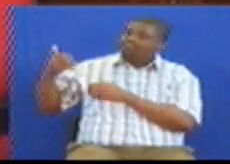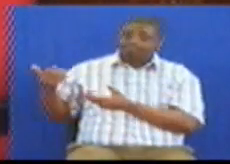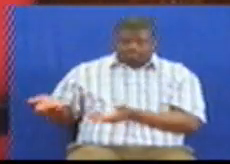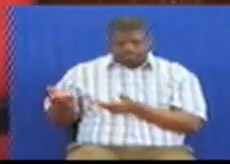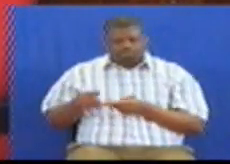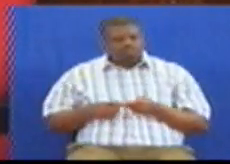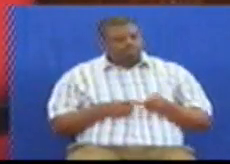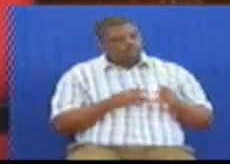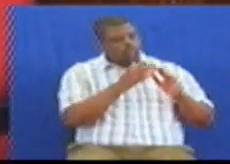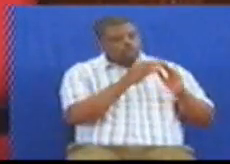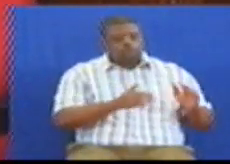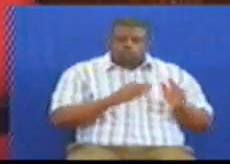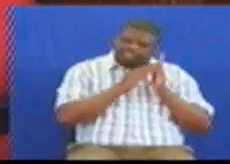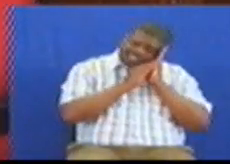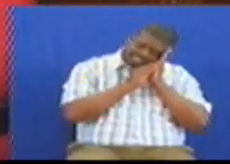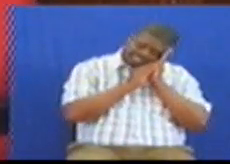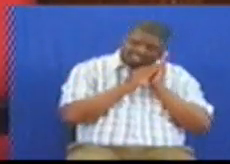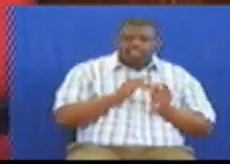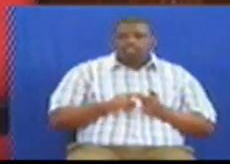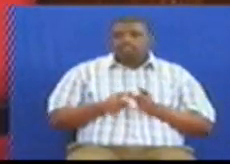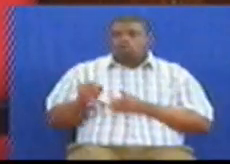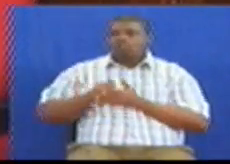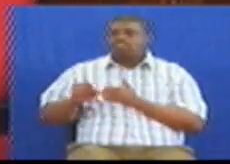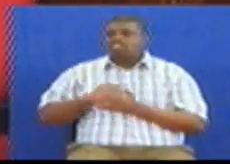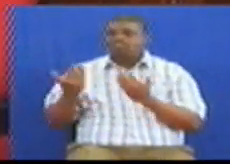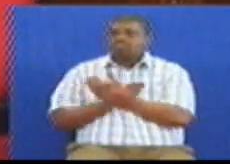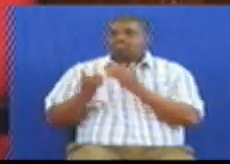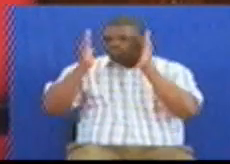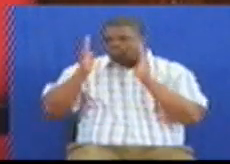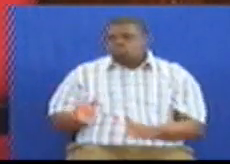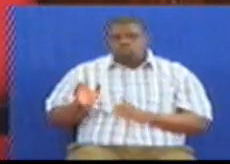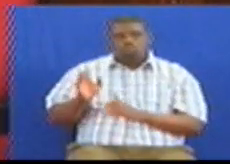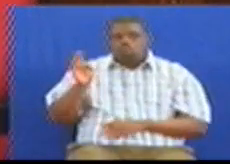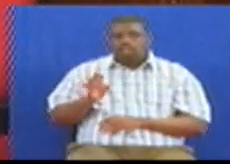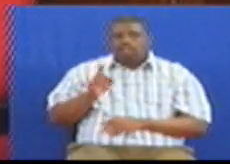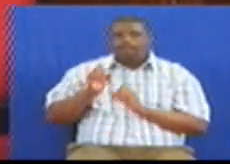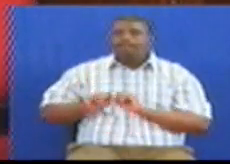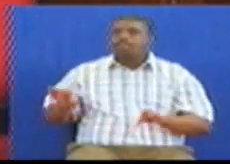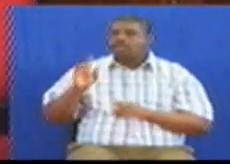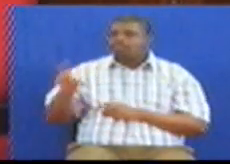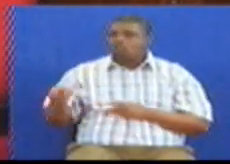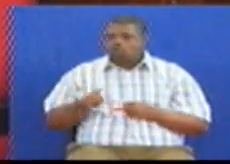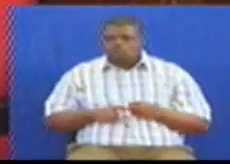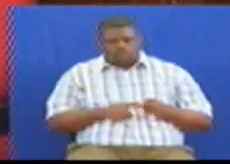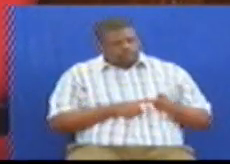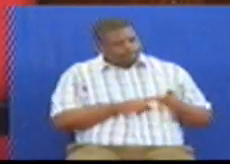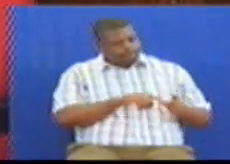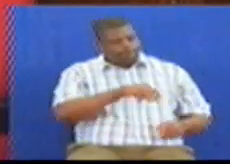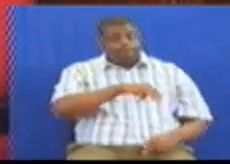hostels, ofisi ya mdhibiti mkuu wa wilaya tunayo hapo pale ni mpya. Lakini pia maabara tumeletewa